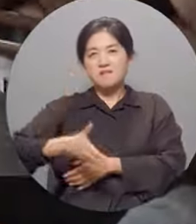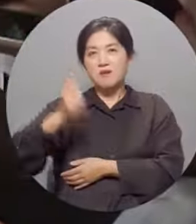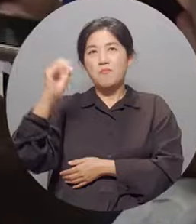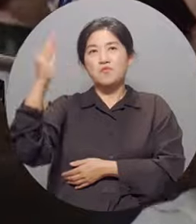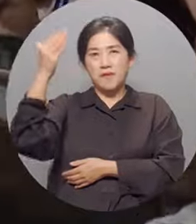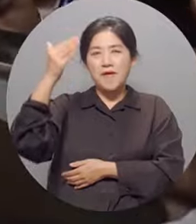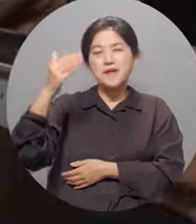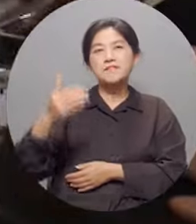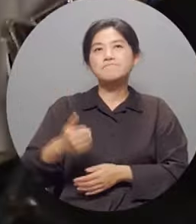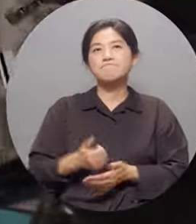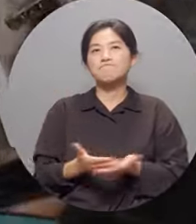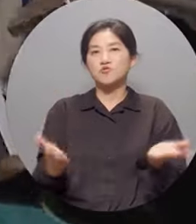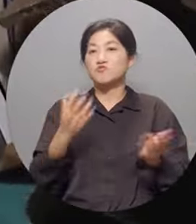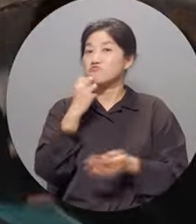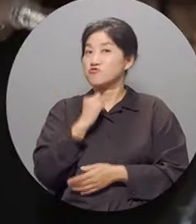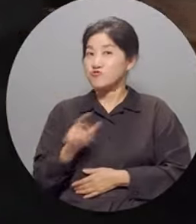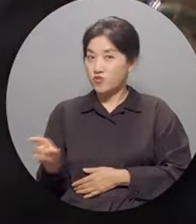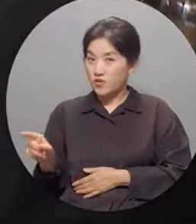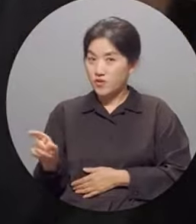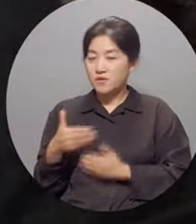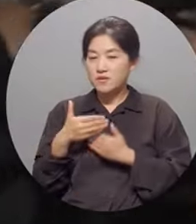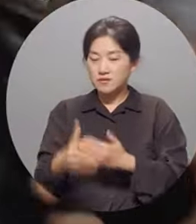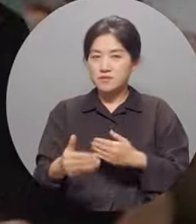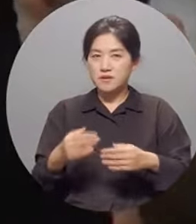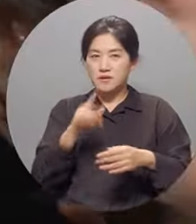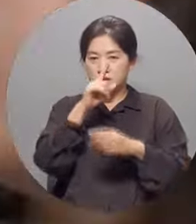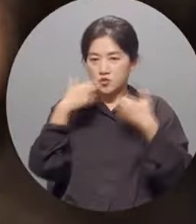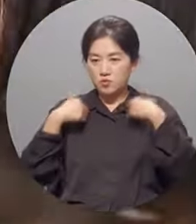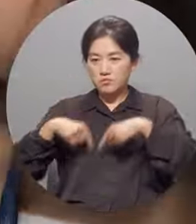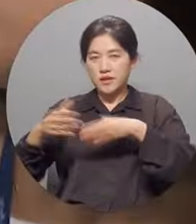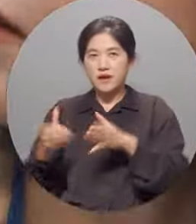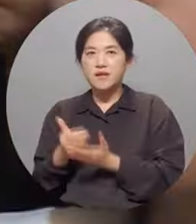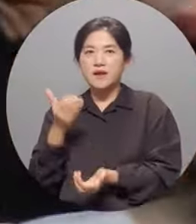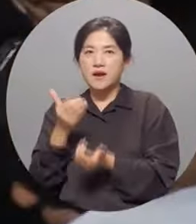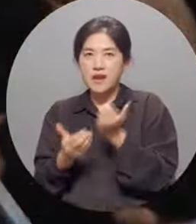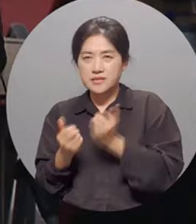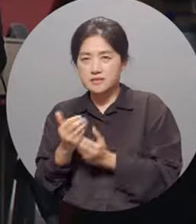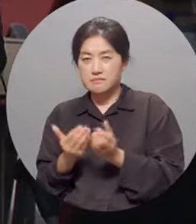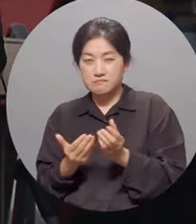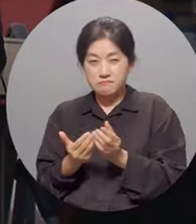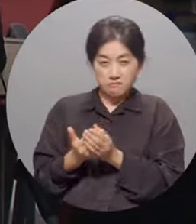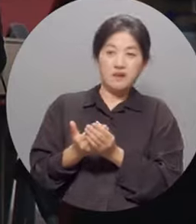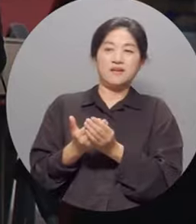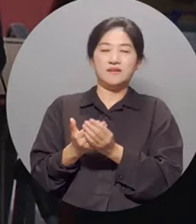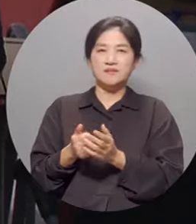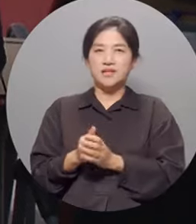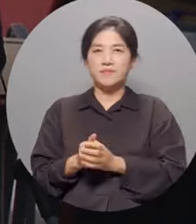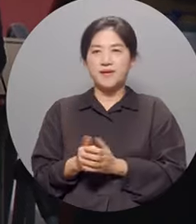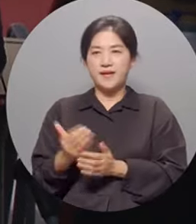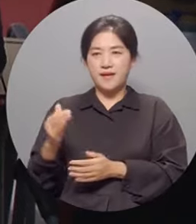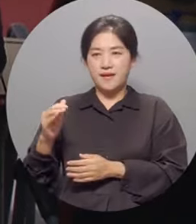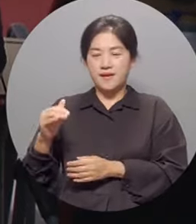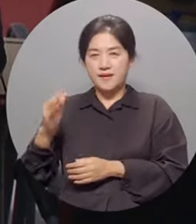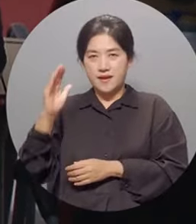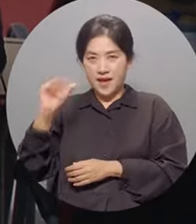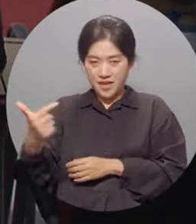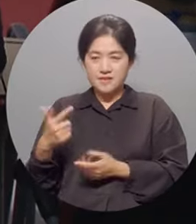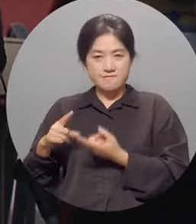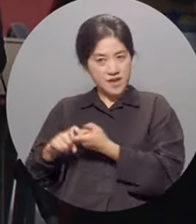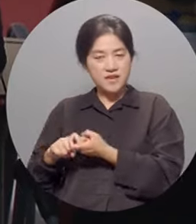셈입니다. 그 과정에서 당정 갈등의 불씨를 다시 노출시켰는데 친한 지도부는 그